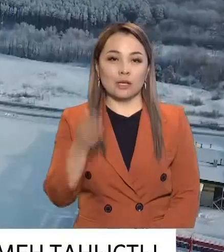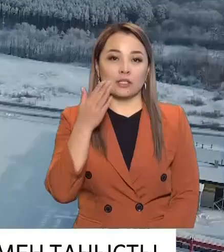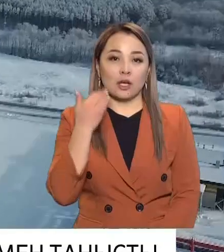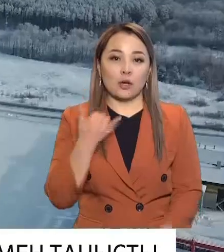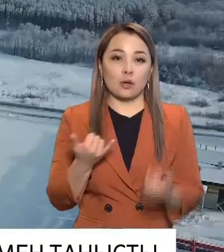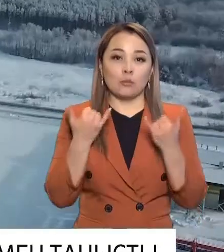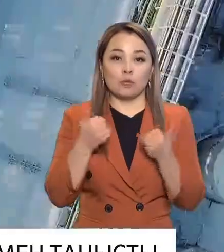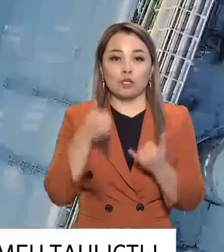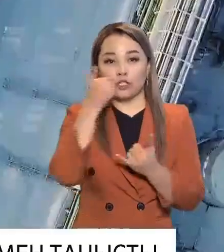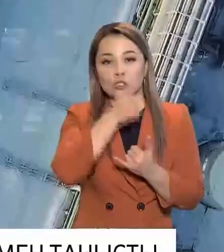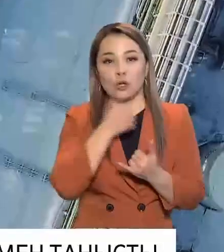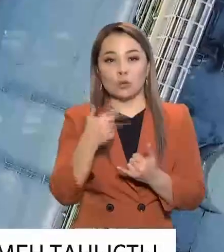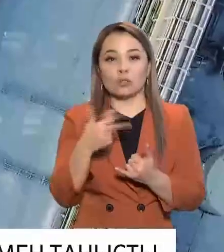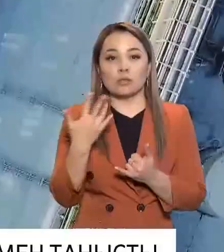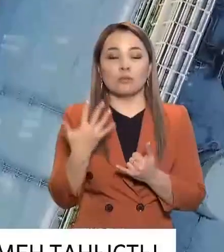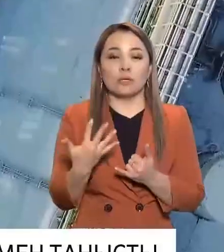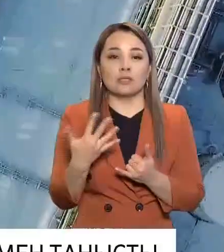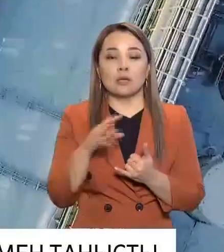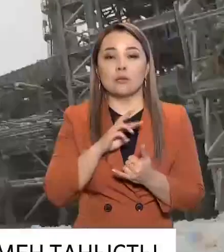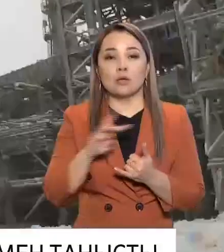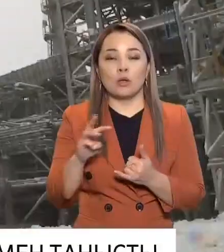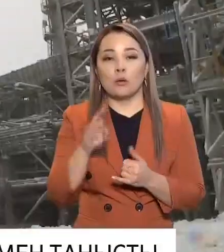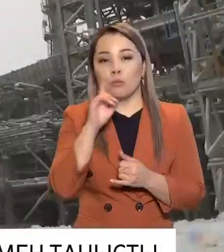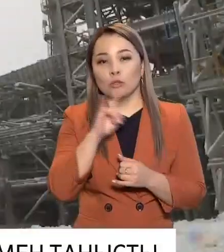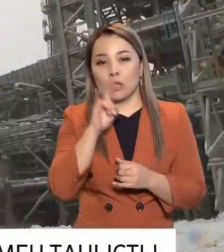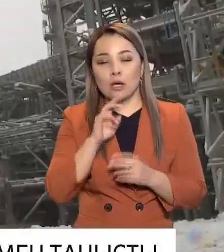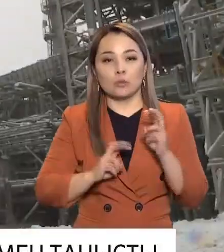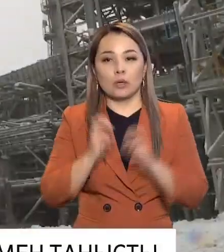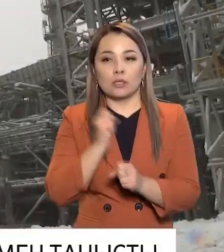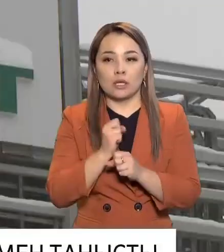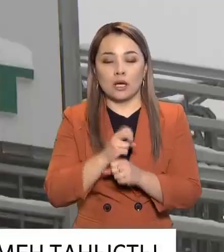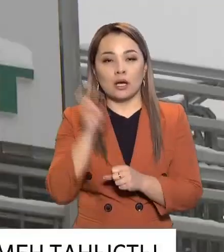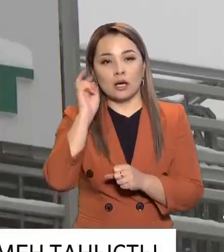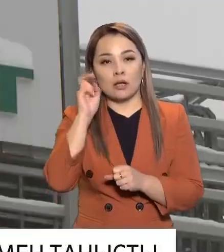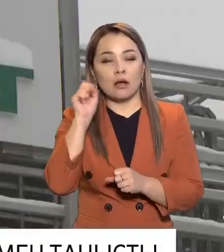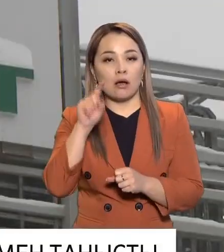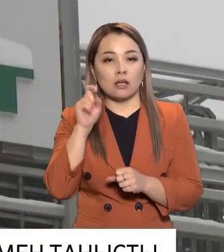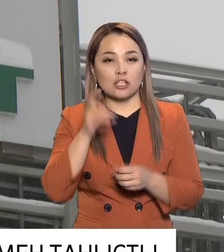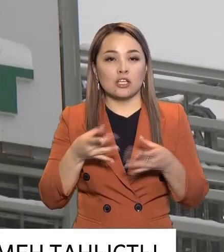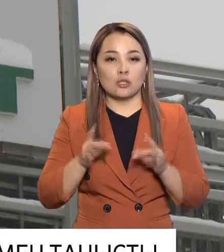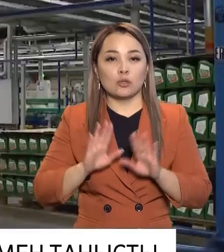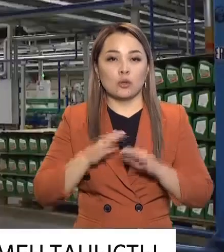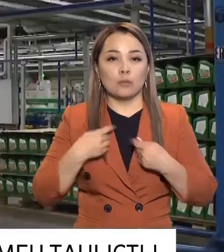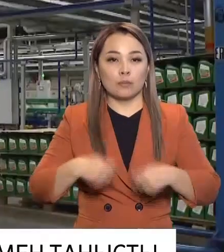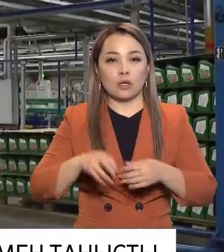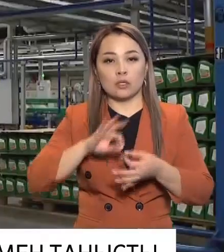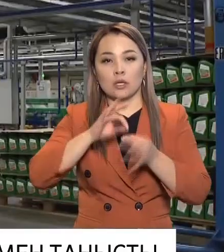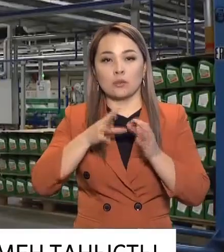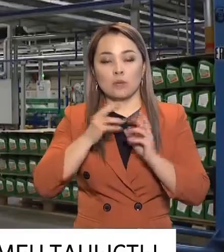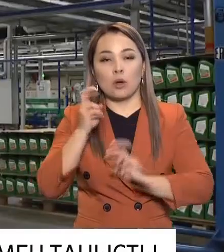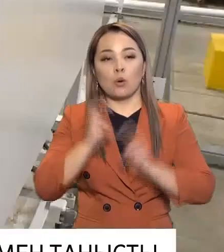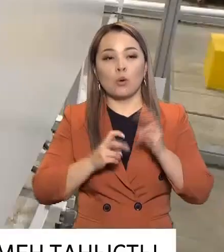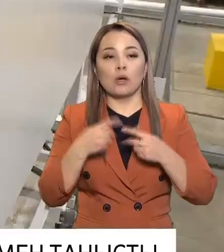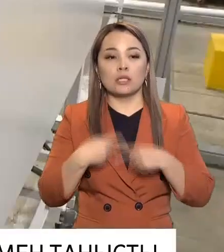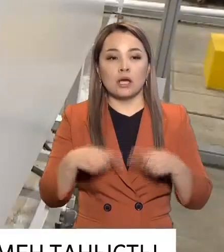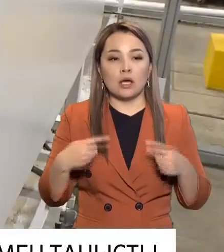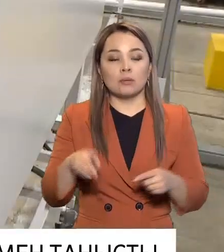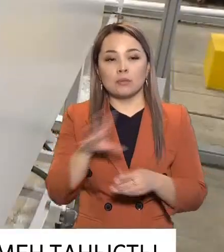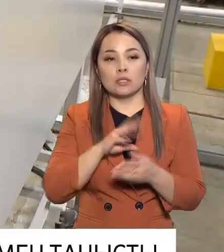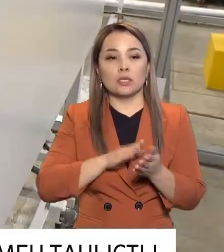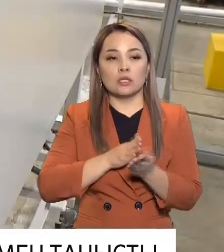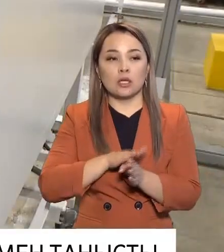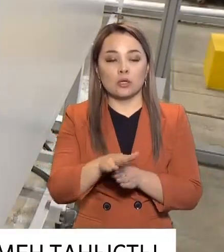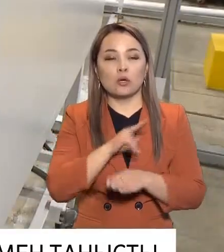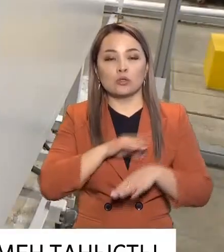Татарстан бүгінде жылына 35 миллион тоннадай мұнай өндіреді. Қаралдында шикзат ретінде сатып қана қоймай, тереңнен өңдеп түрлі өнім шығаруды мықтап жолға